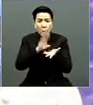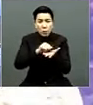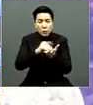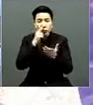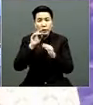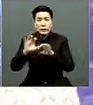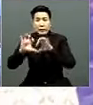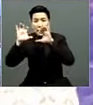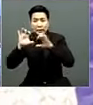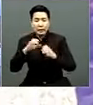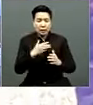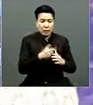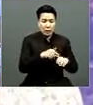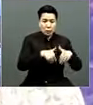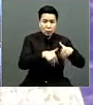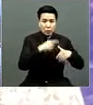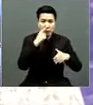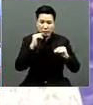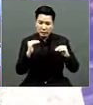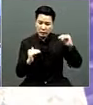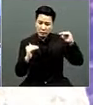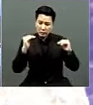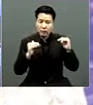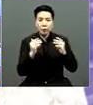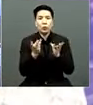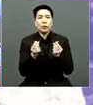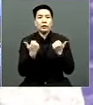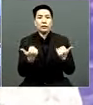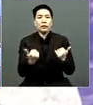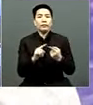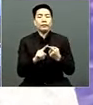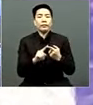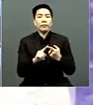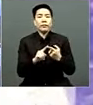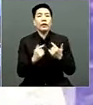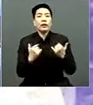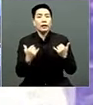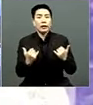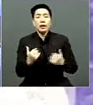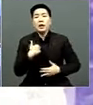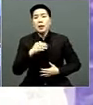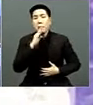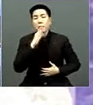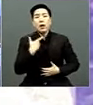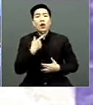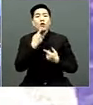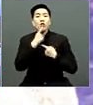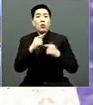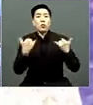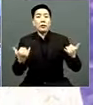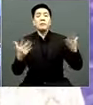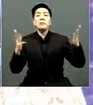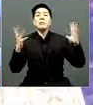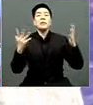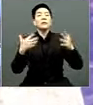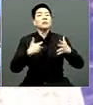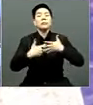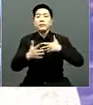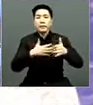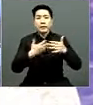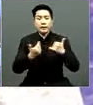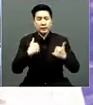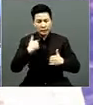กับของรัฐแล้วมันสูงเกินจริงหรือไม่ยังไงนะครับอันนี้ถ้าจะไม่มีคำตอบในวันนี้ก็ไม่เป็นไรแต่อยากจะ